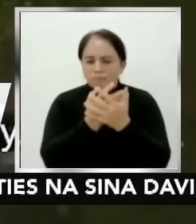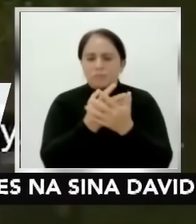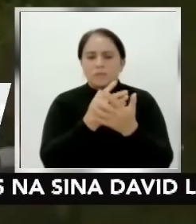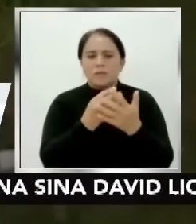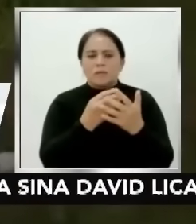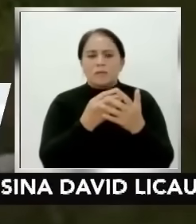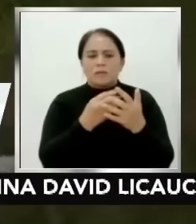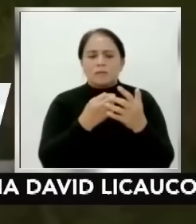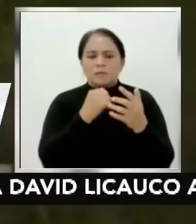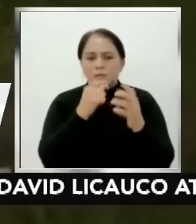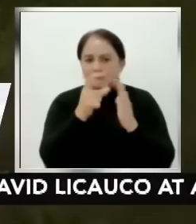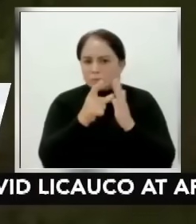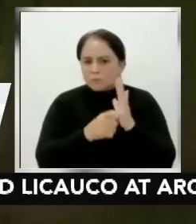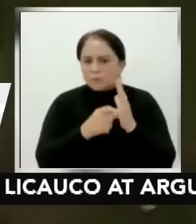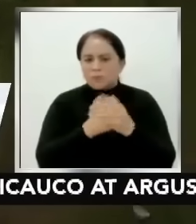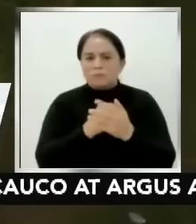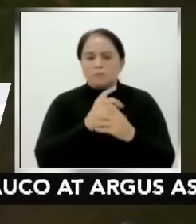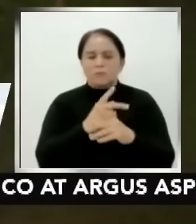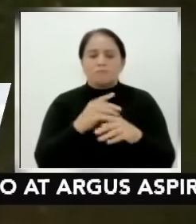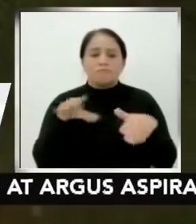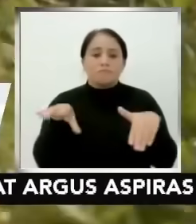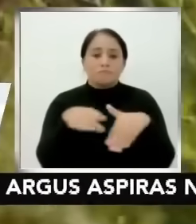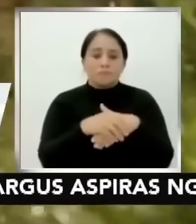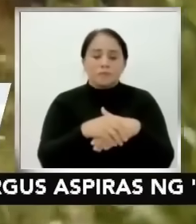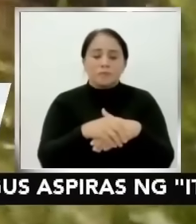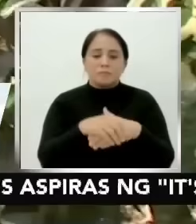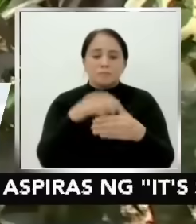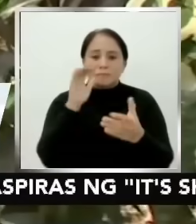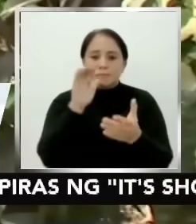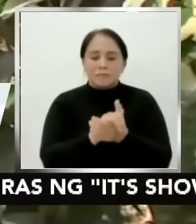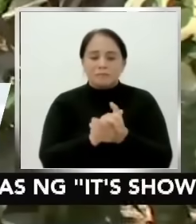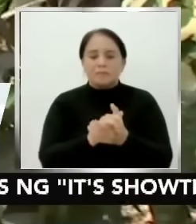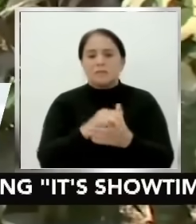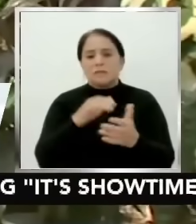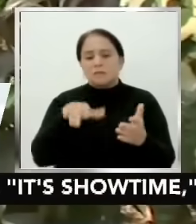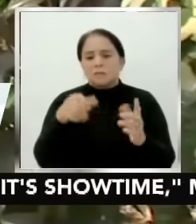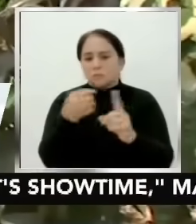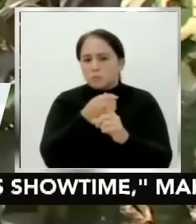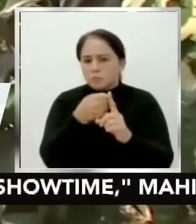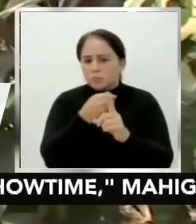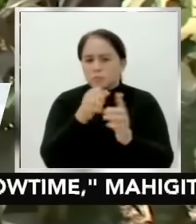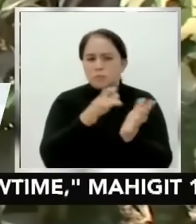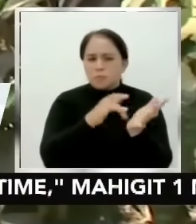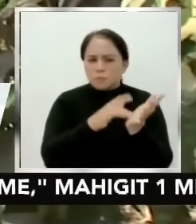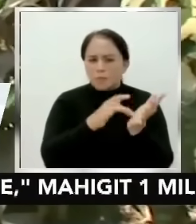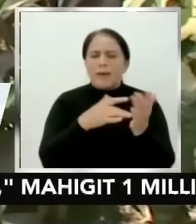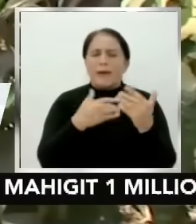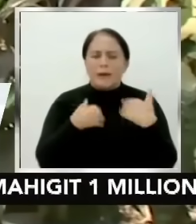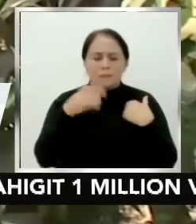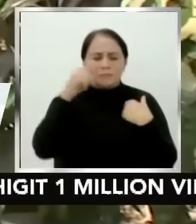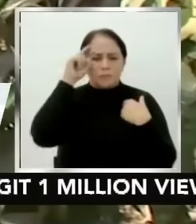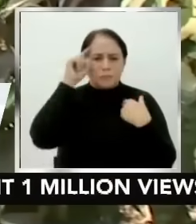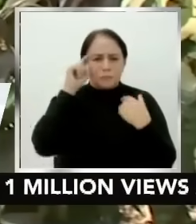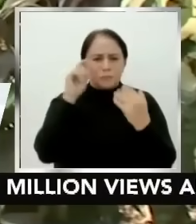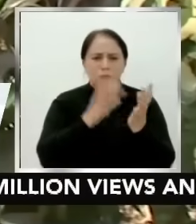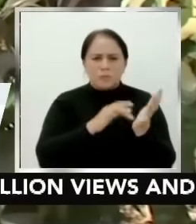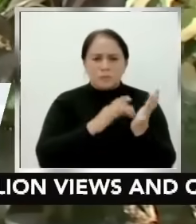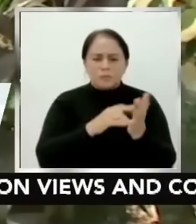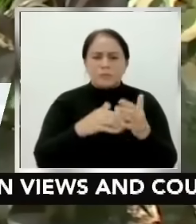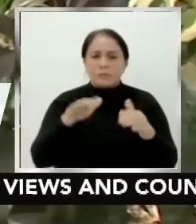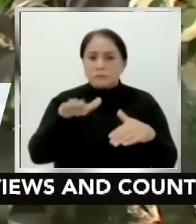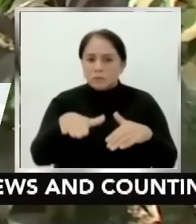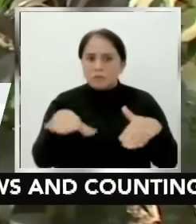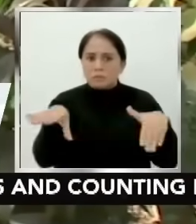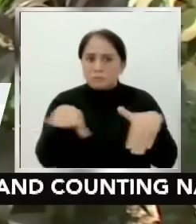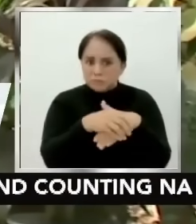Act Prohibiting Child Marriages, Child Abuse and Exploitation. May mga sexual abuses, may mga child marriages,